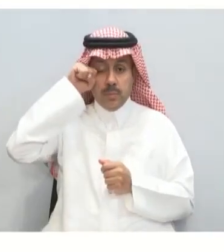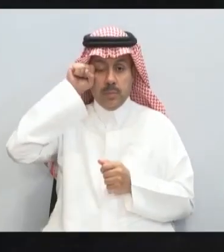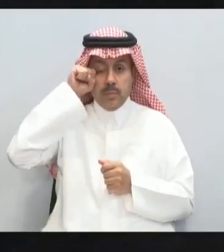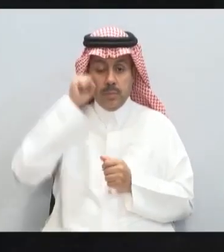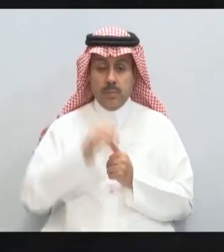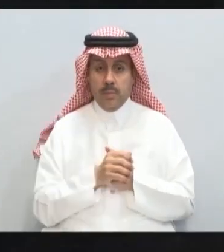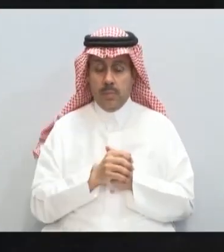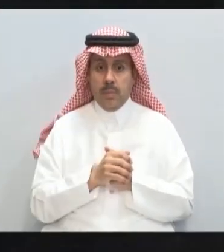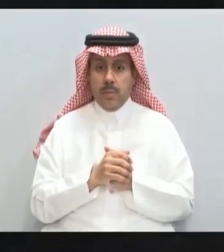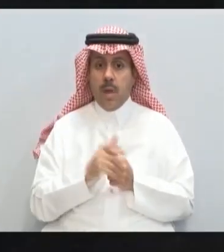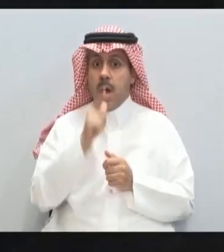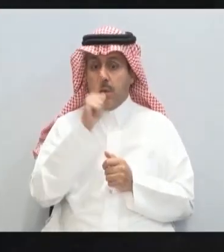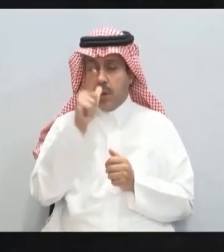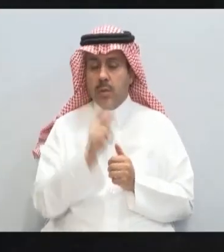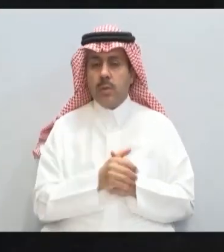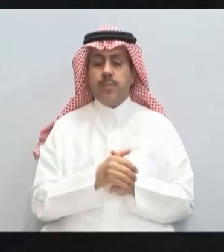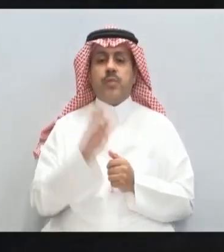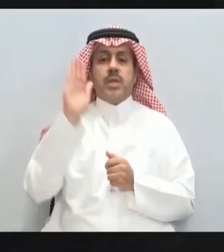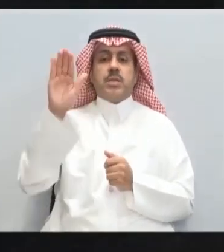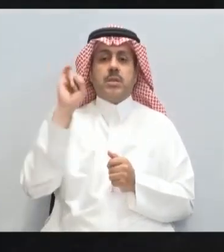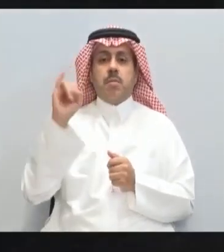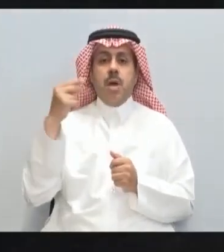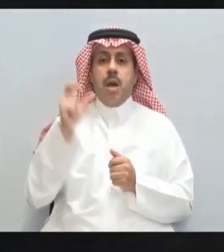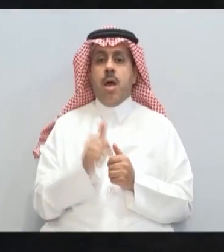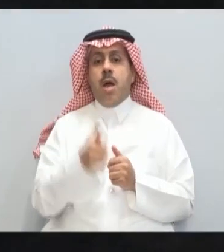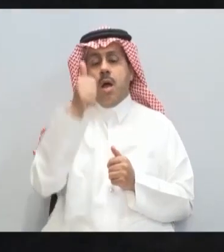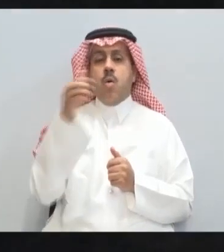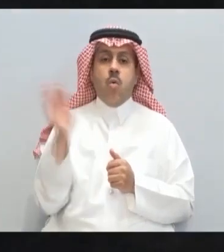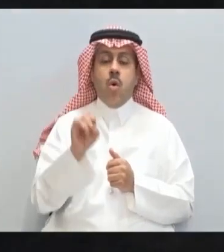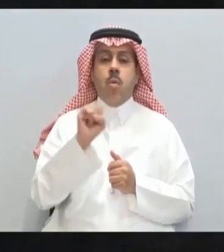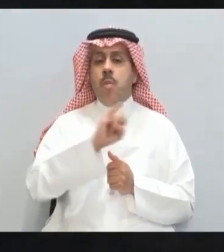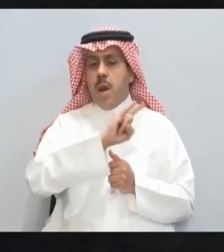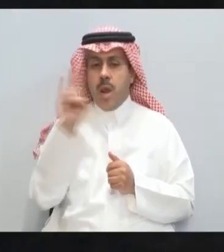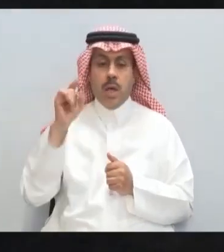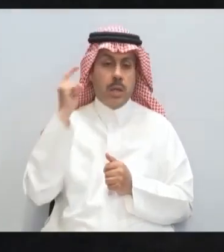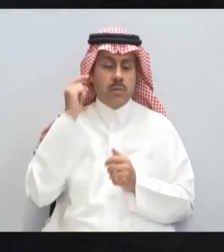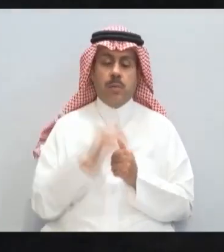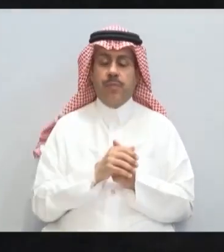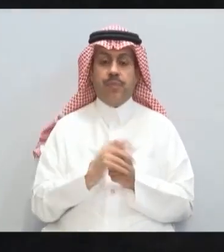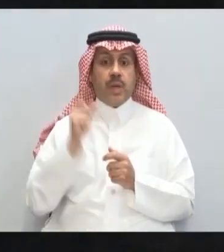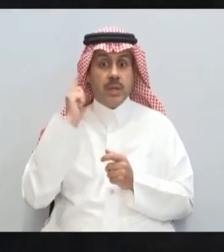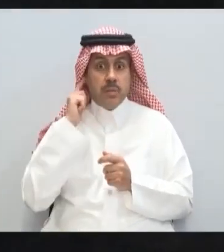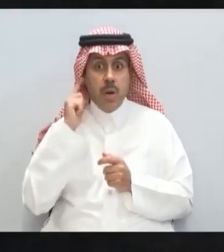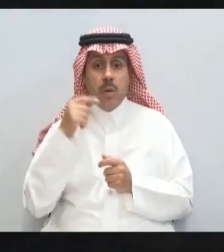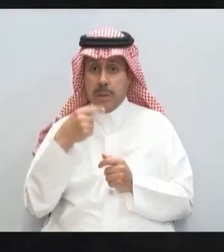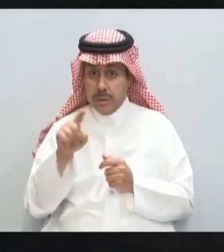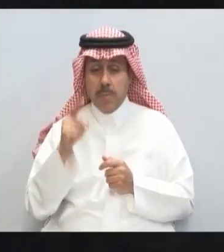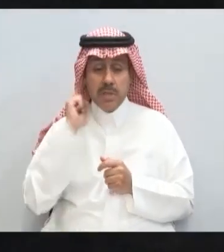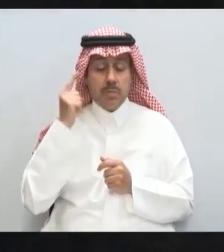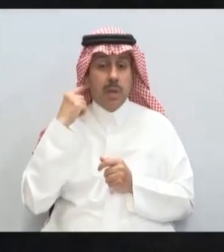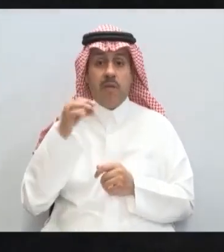سمعنا وهم لا يسمعون المراد ان الكفار لا يسمعون سماع تدبر